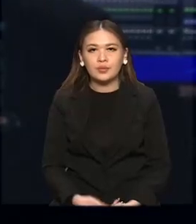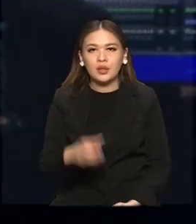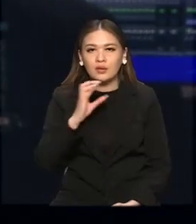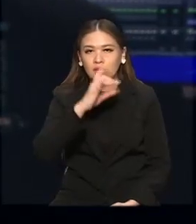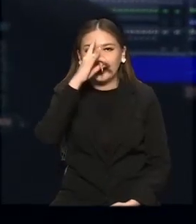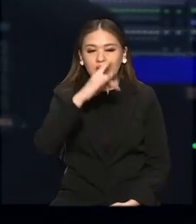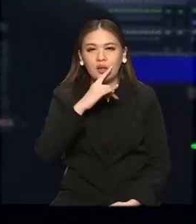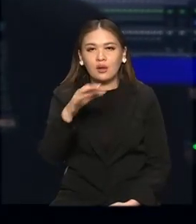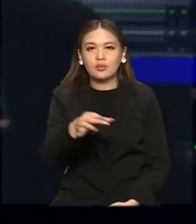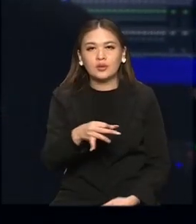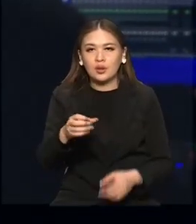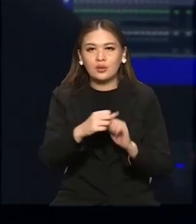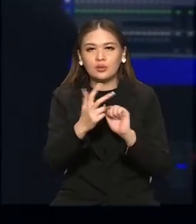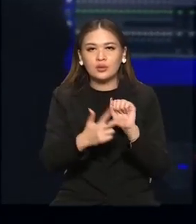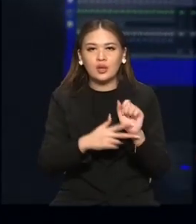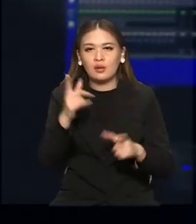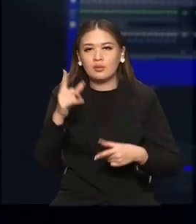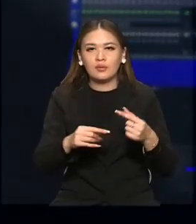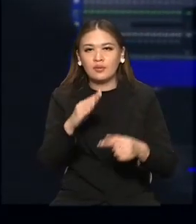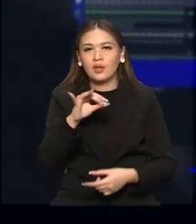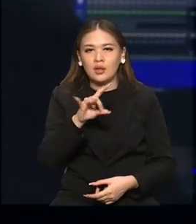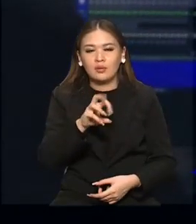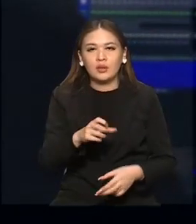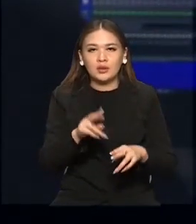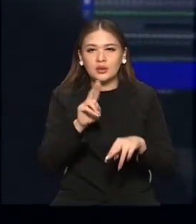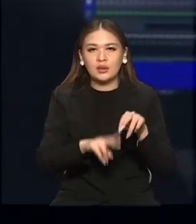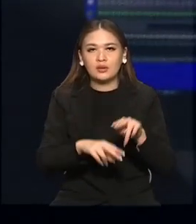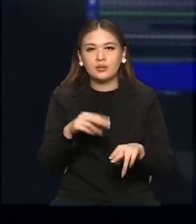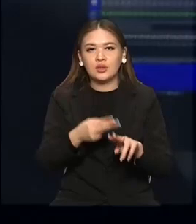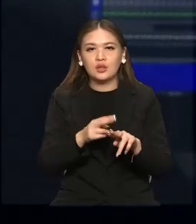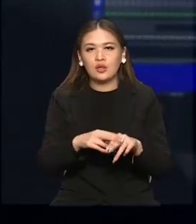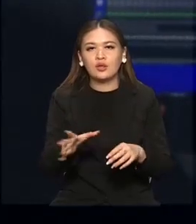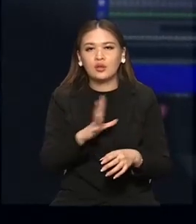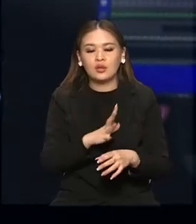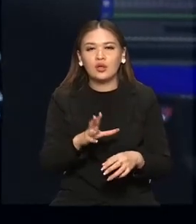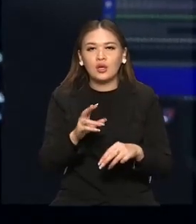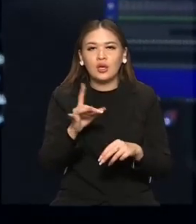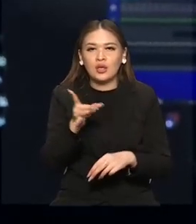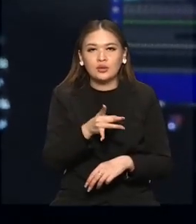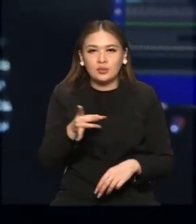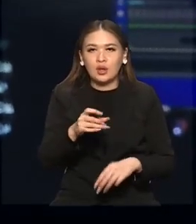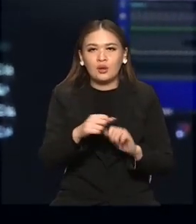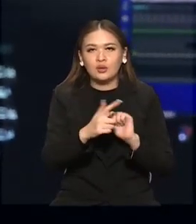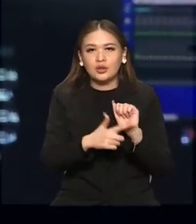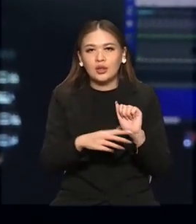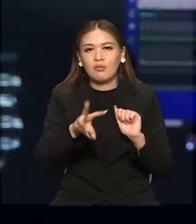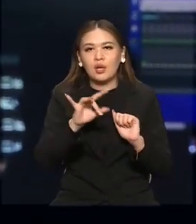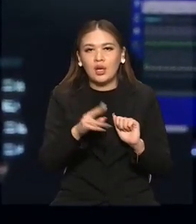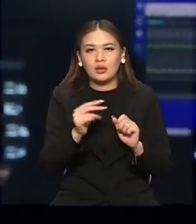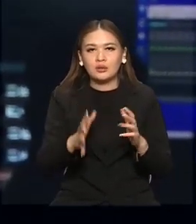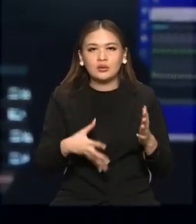Солтүстік Қазақстан облысында 18 сүт ферма салынып жатыр. Олардың құрылысына республикалық бюджеттен 17 миллиард теңге